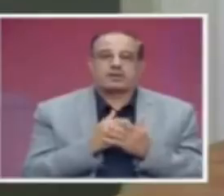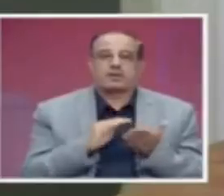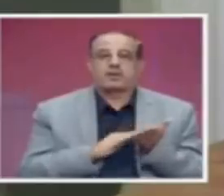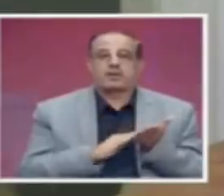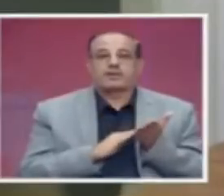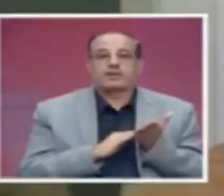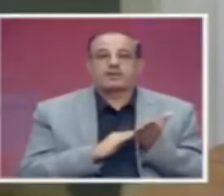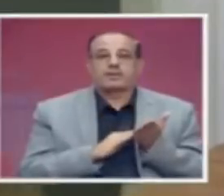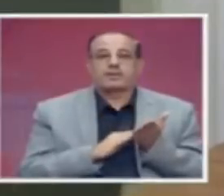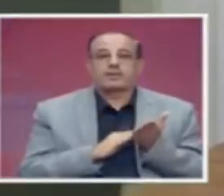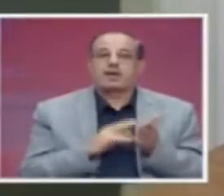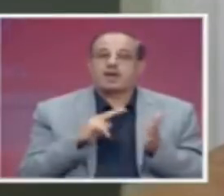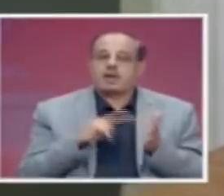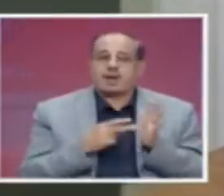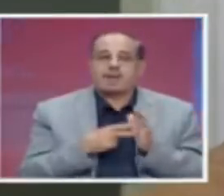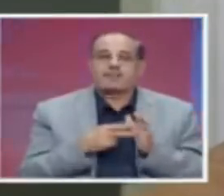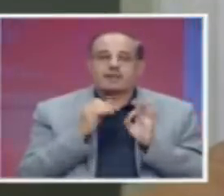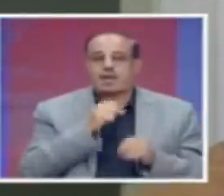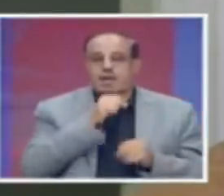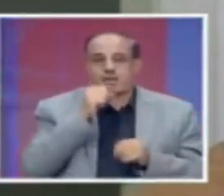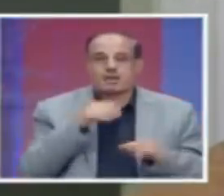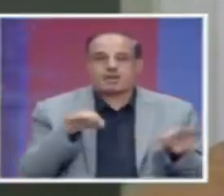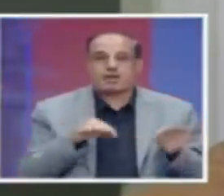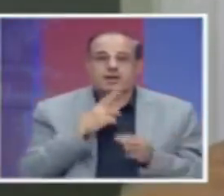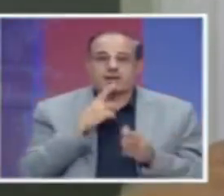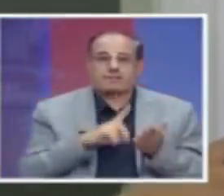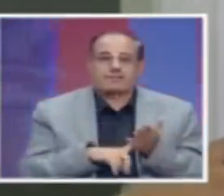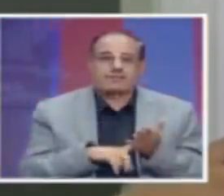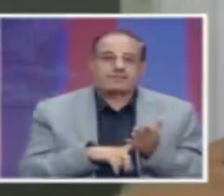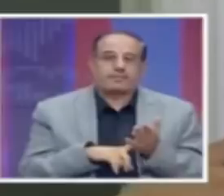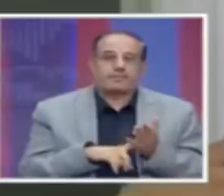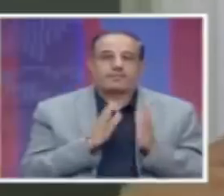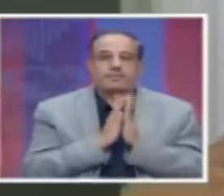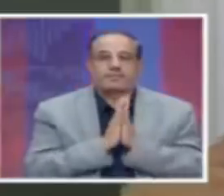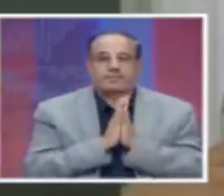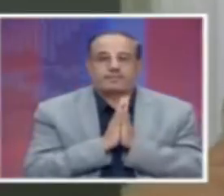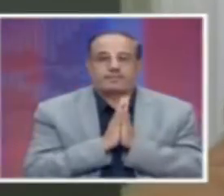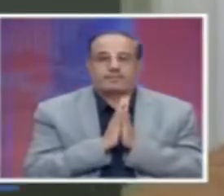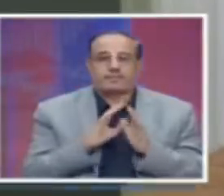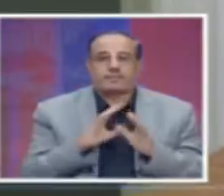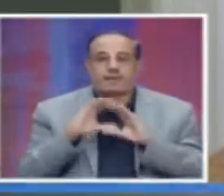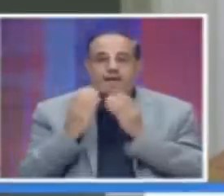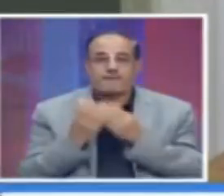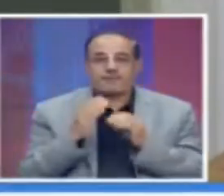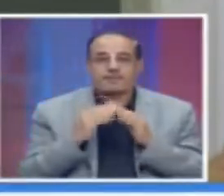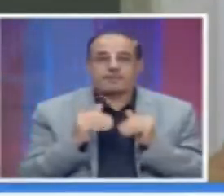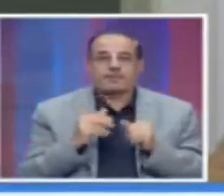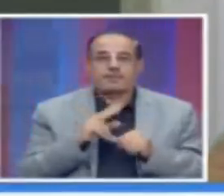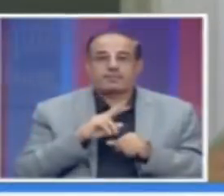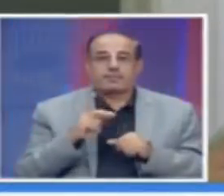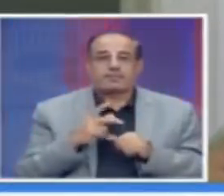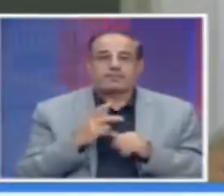ان احنا هنعمل، وانا الحقيقة معتمد على الفرق المصرية